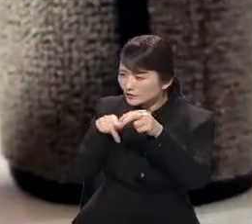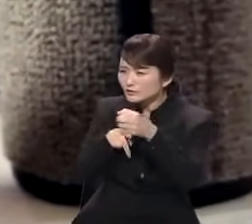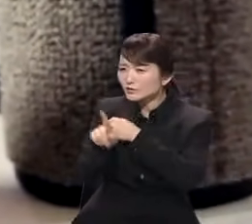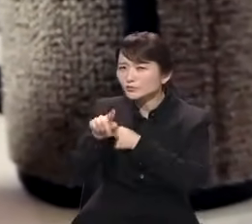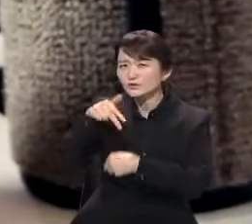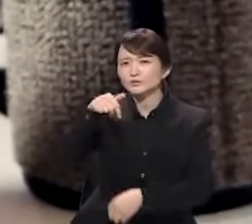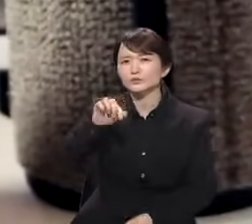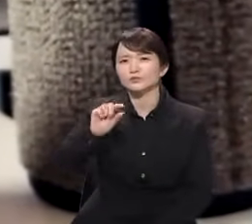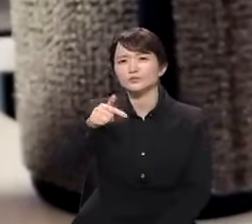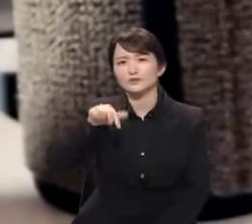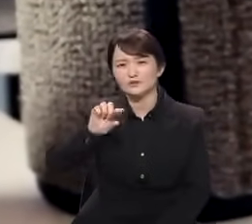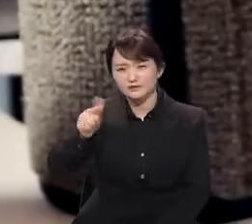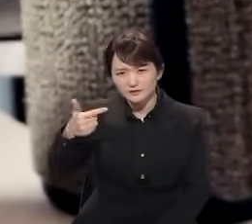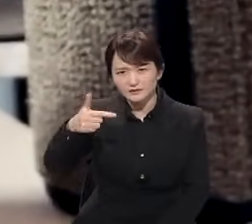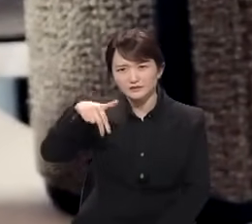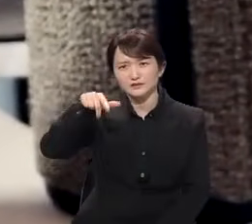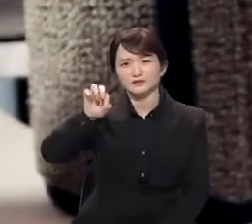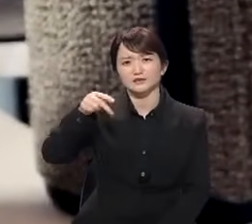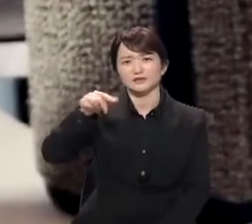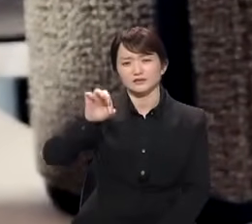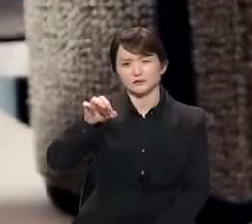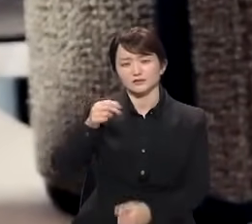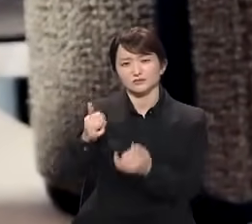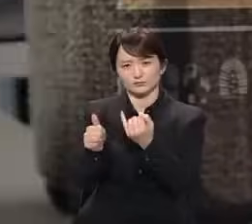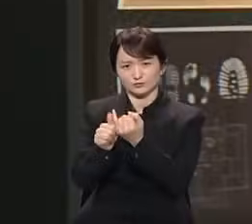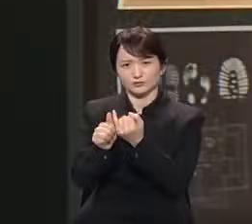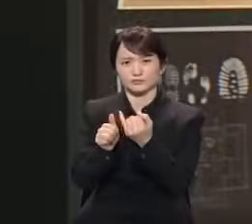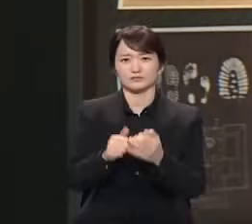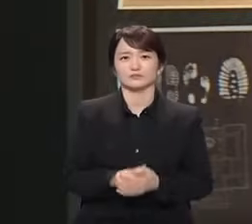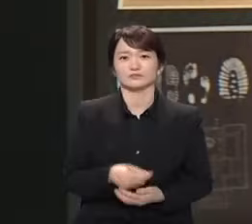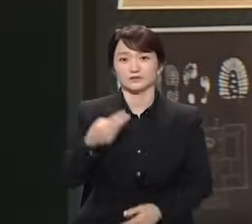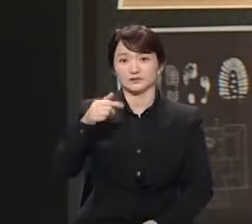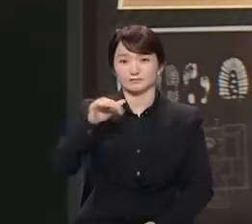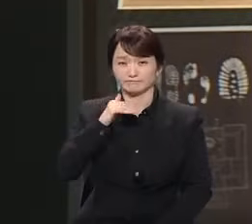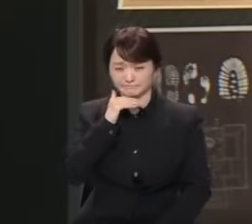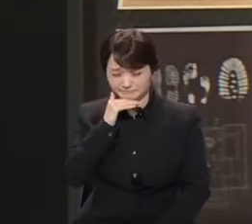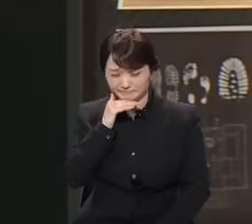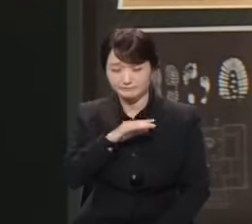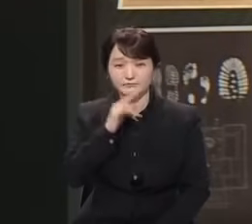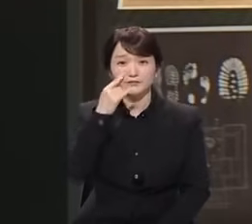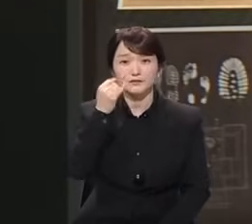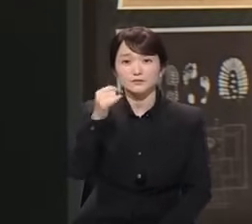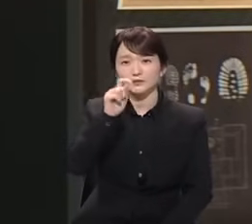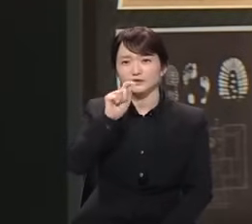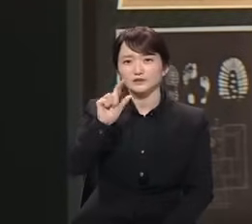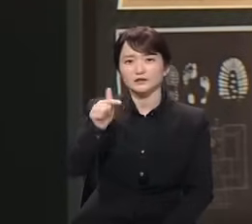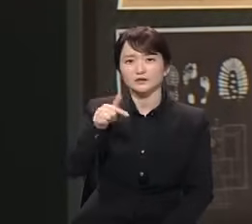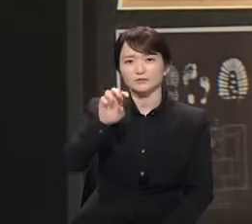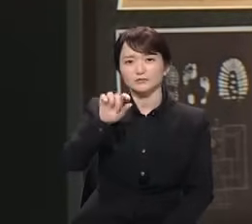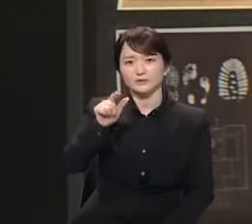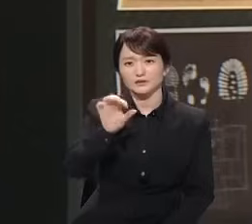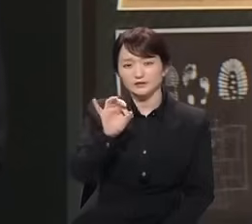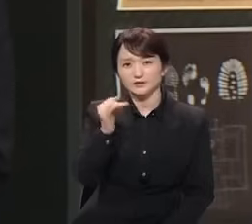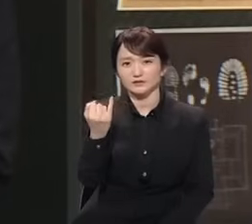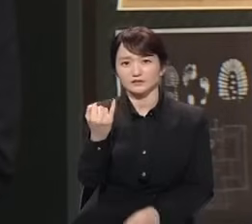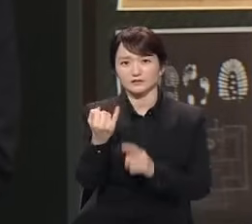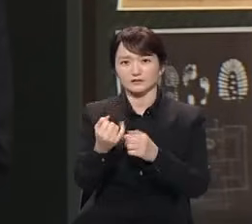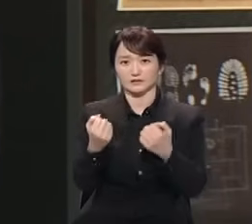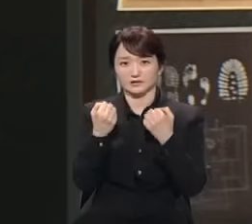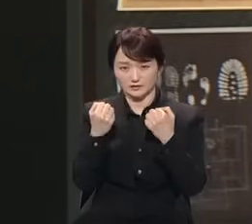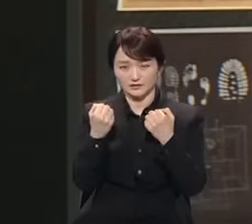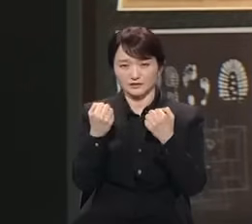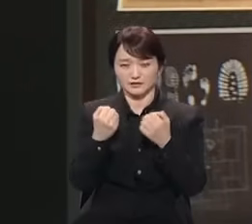주문진의 정상영, 유수연 부부님, 자, 사반만 기다리는 우리 엄마 광미영 여사, 건강해라 사랑한다 하신